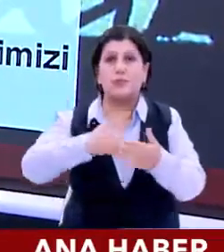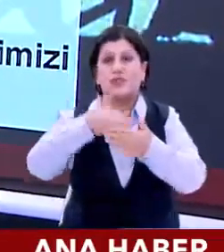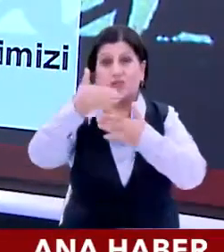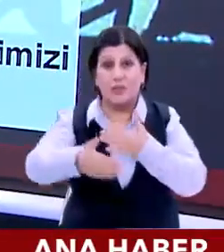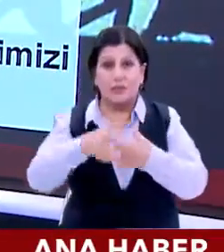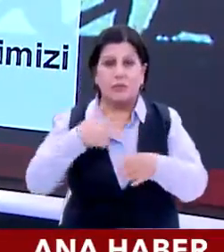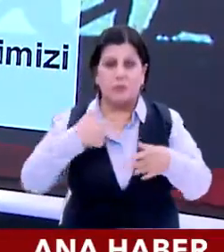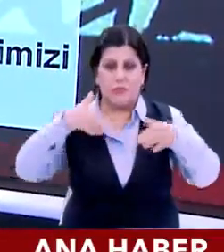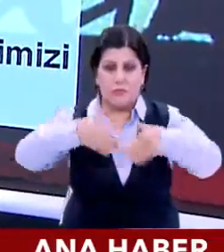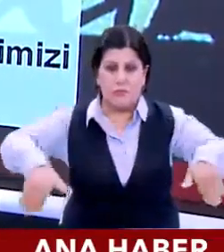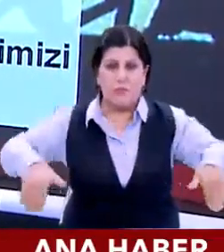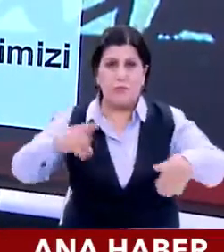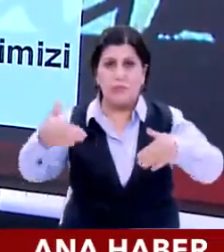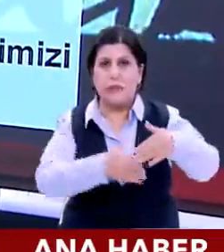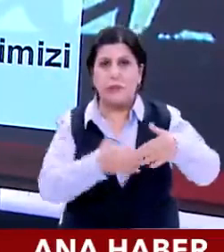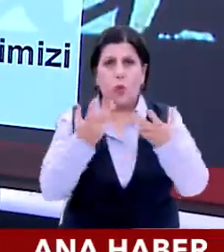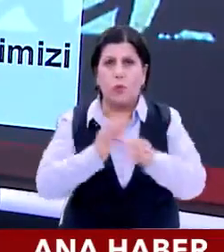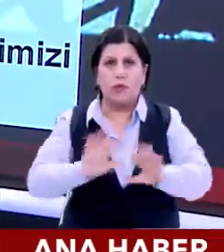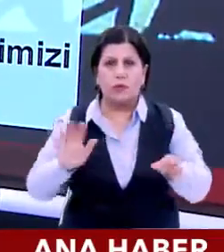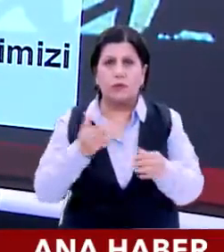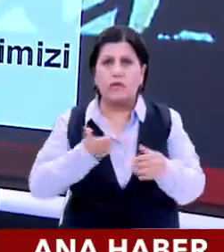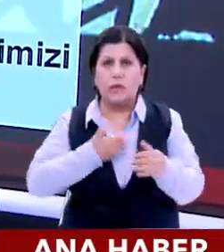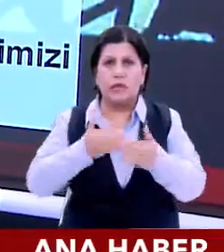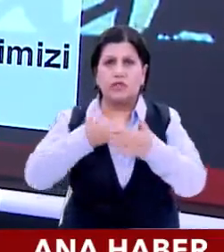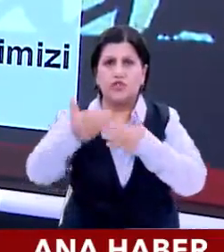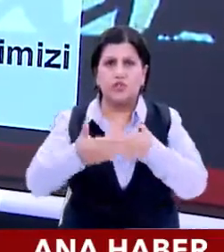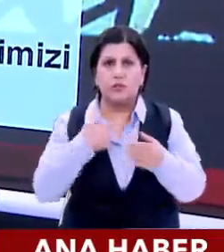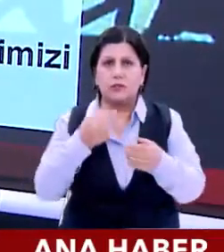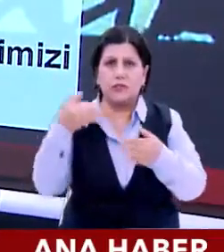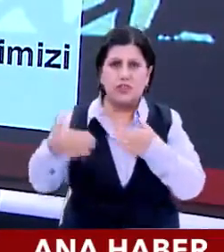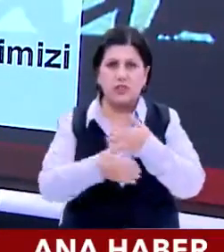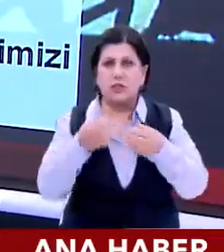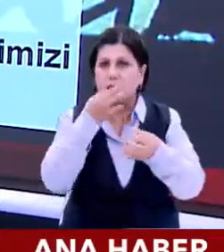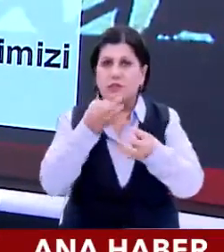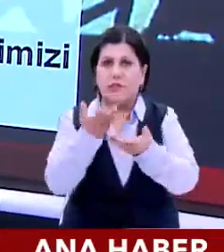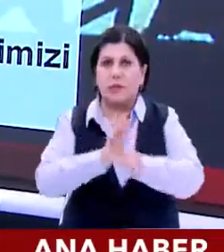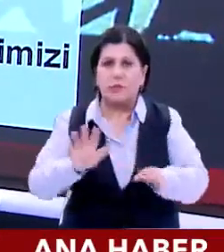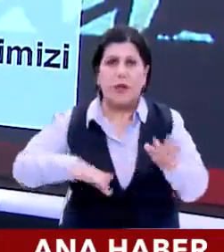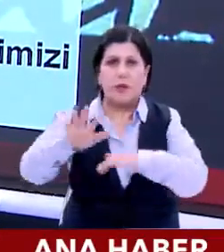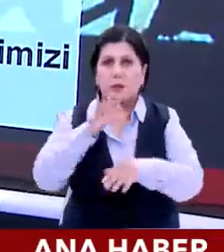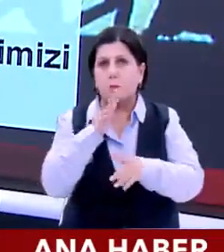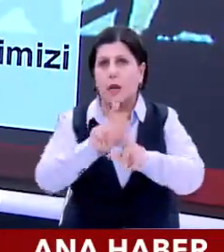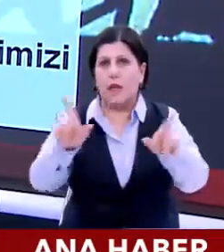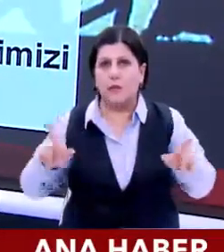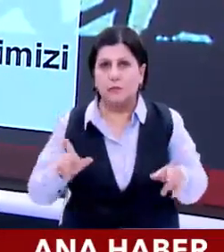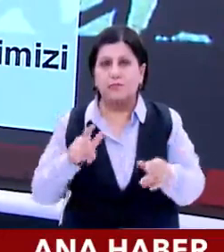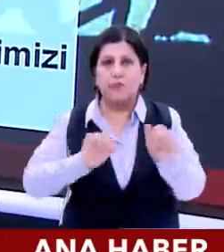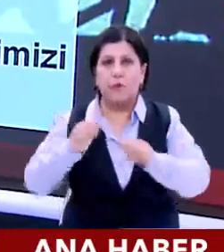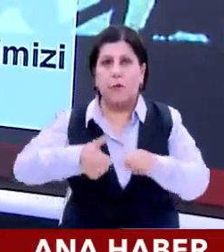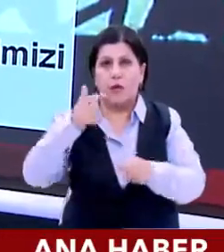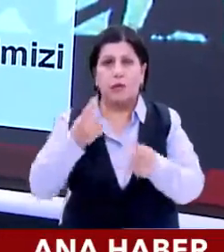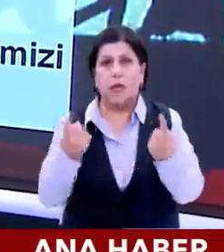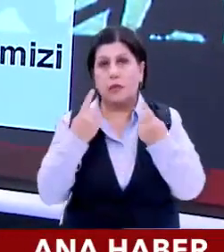hudutlarımızda herhangi bir geçiş olmamıştır hiçbir yasadışı geçişe izin vermeyeceğimizi herkesin bilmesi lazım diyor Savunma Bakanı